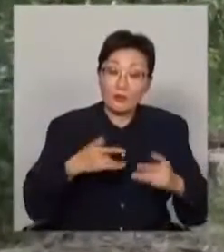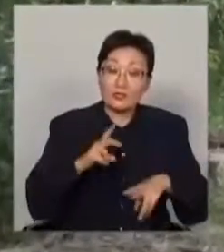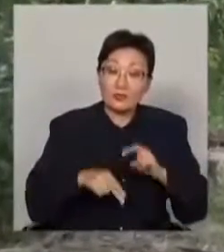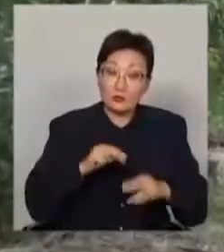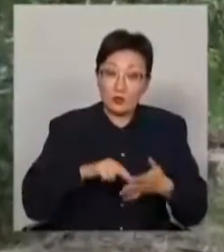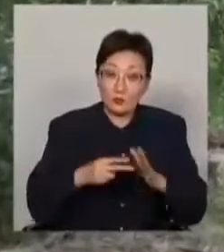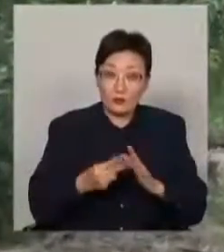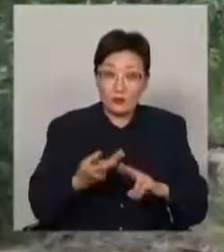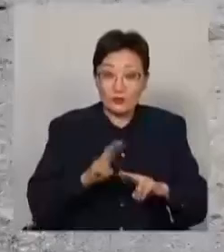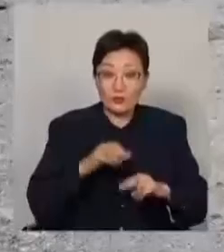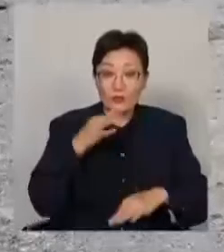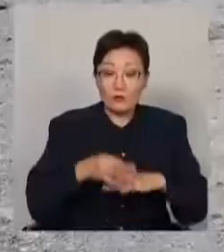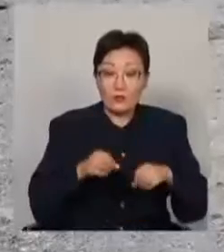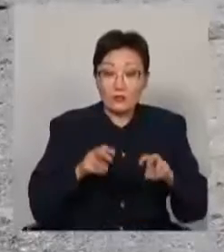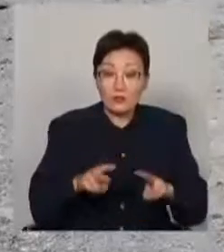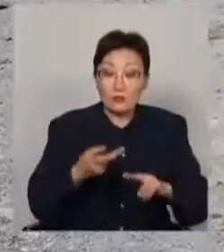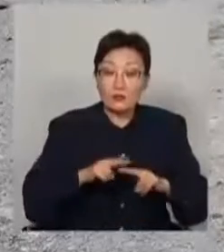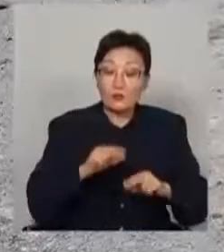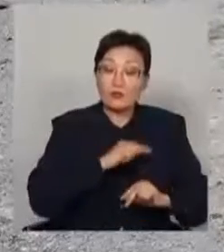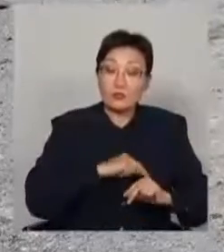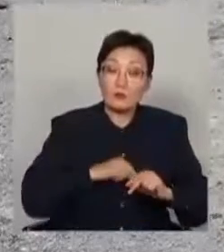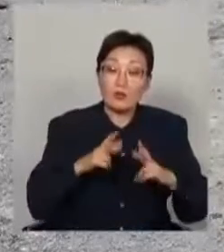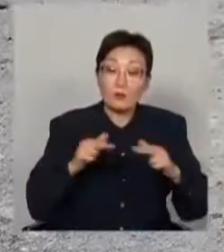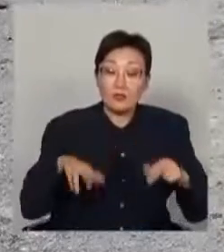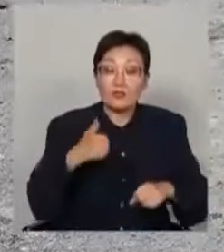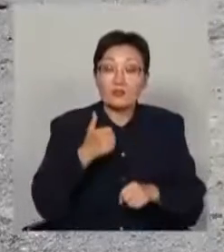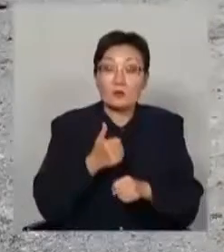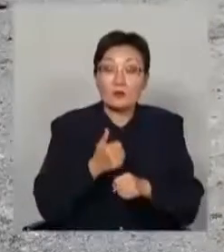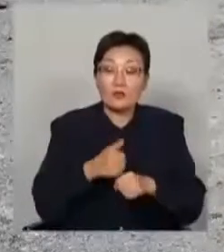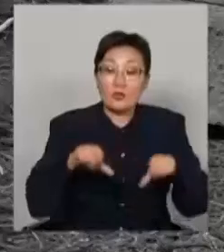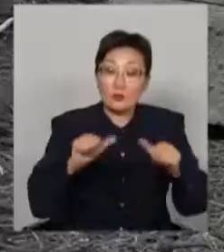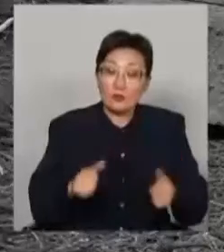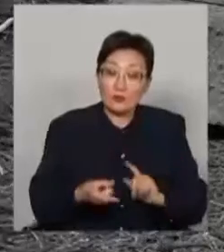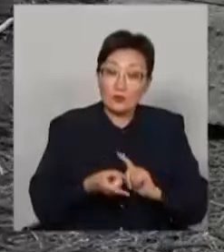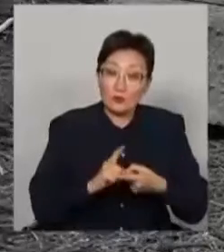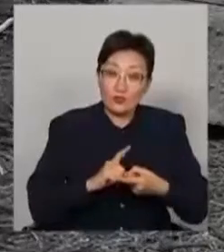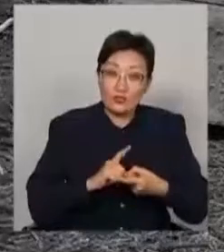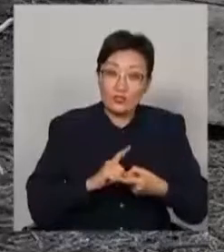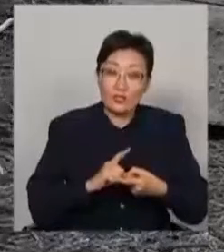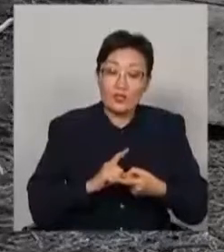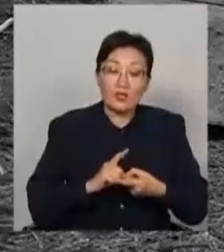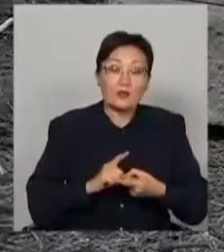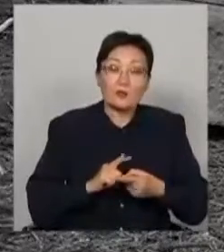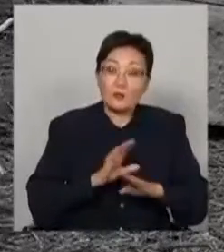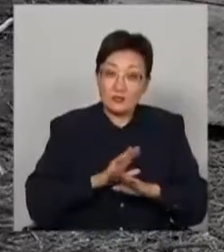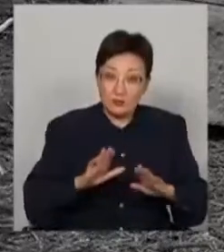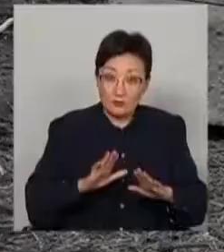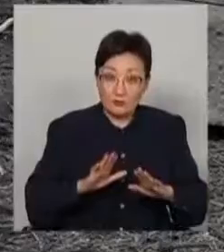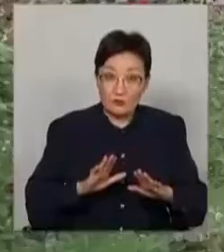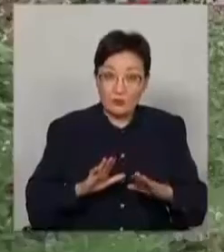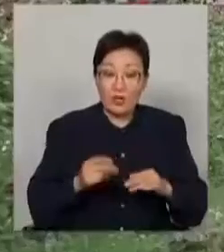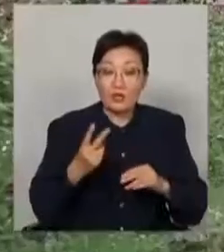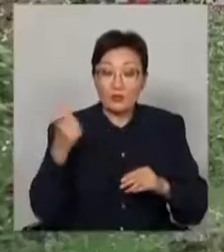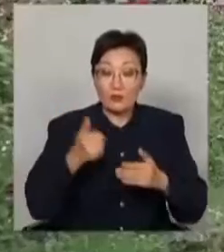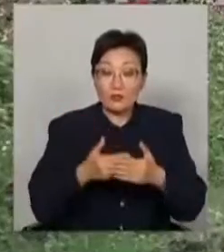отыр. Бұл ретте жауапты мамандар аталған жұмыс сарайдың бастапқы келбетін өзгертуді қарастырмайтынын ерекше ескертеді. Айта кетейік, 2